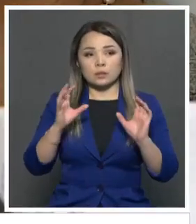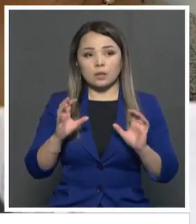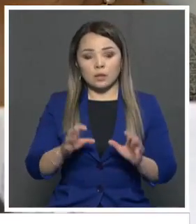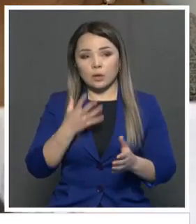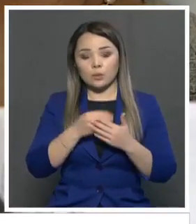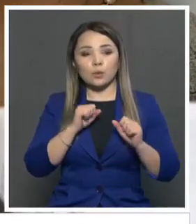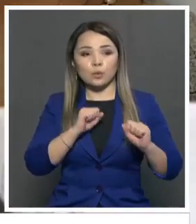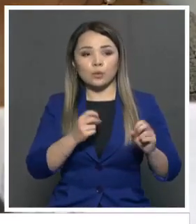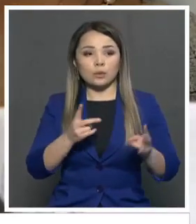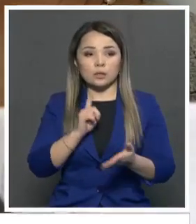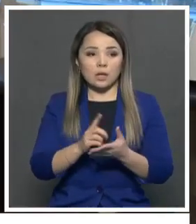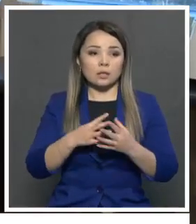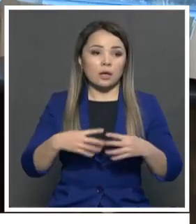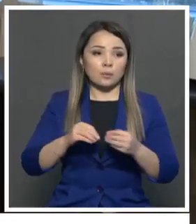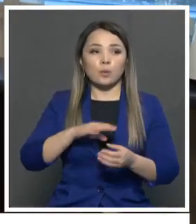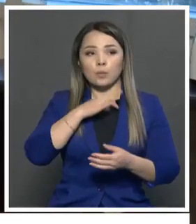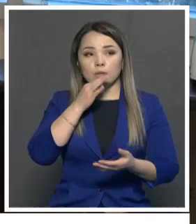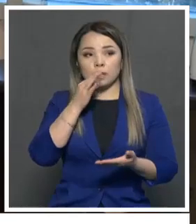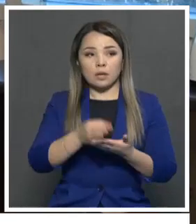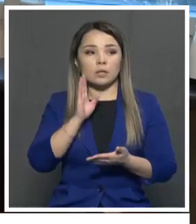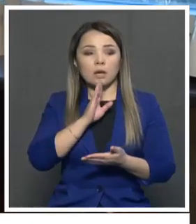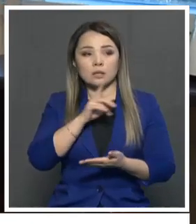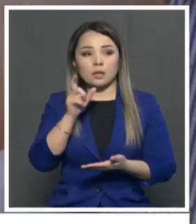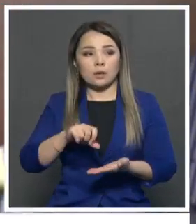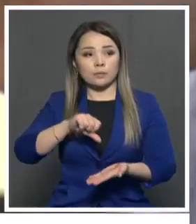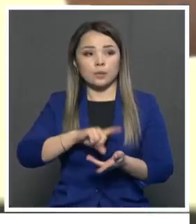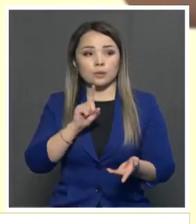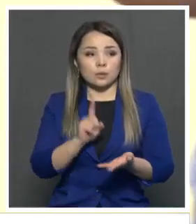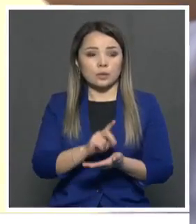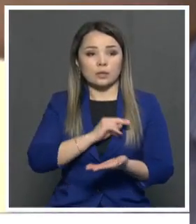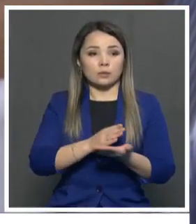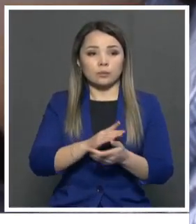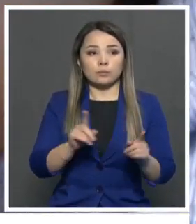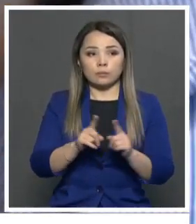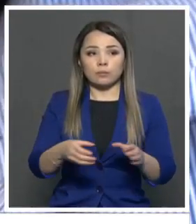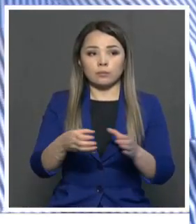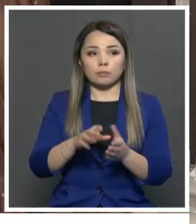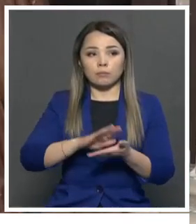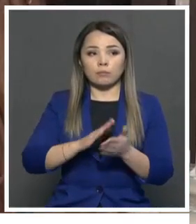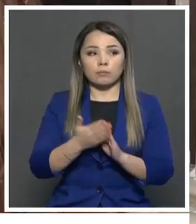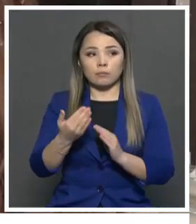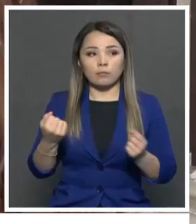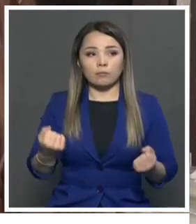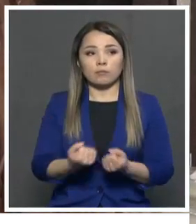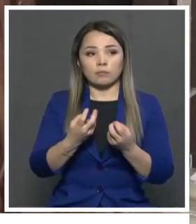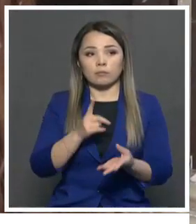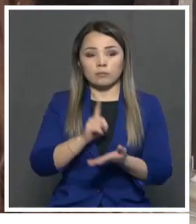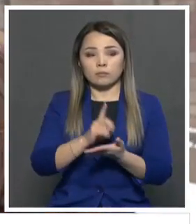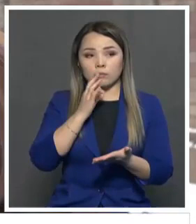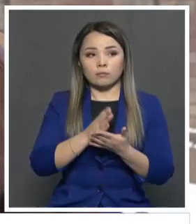өзін қорғауға құқылы. Отбасындағы көп жауапкершілік әйел адамның мойнында болғандықтан қызметтік тұрғыда оларды керісінше қолдау керек, дейді заңгер.